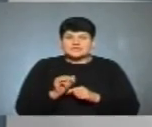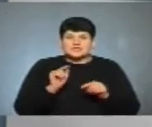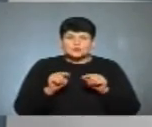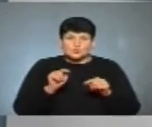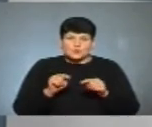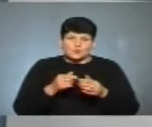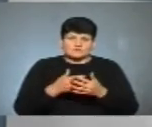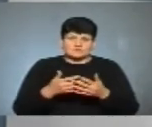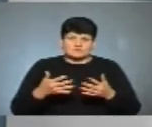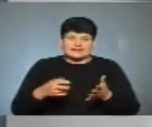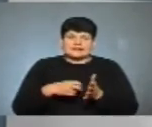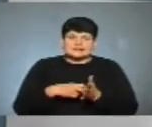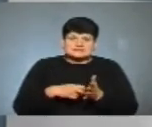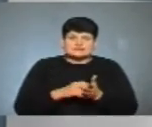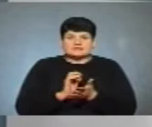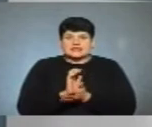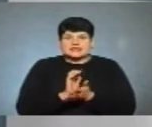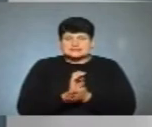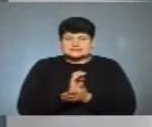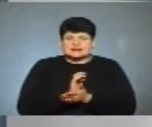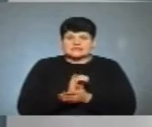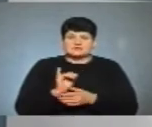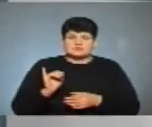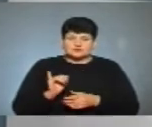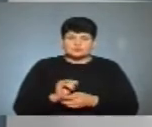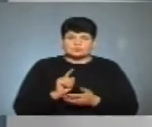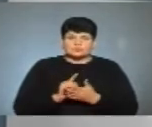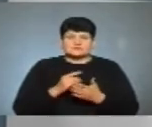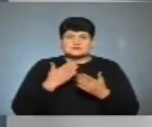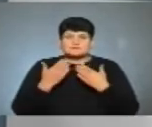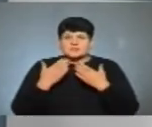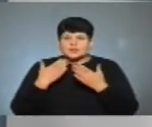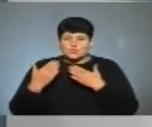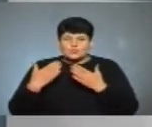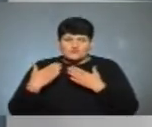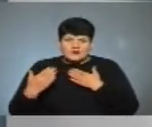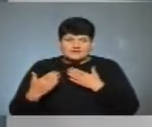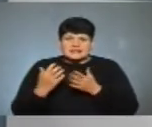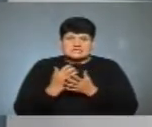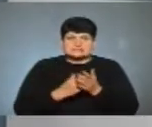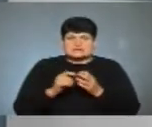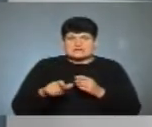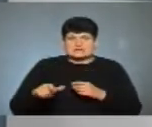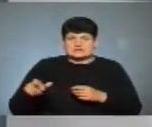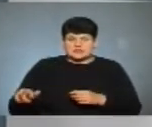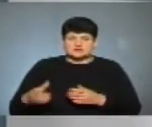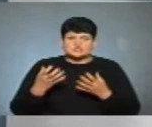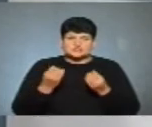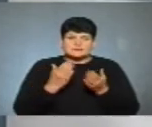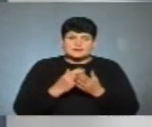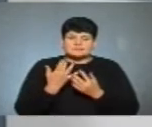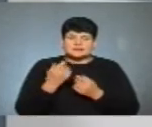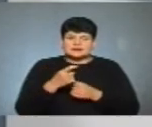друкована продукція, листівки, газети і безпосереднє спілкування з кандидатами. Ще маємо кілька